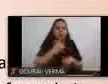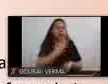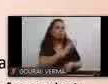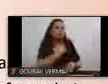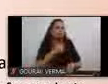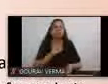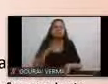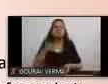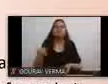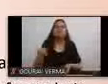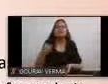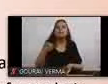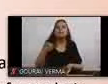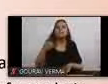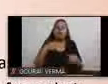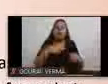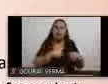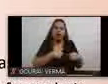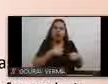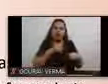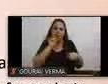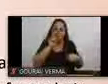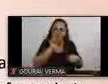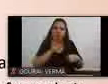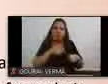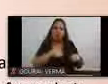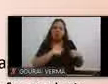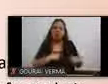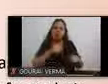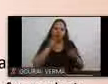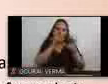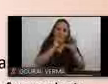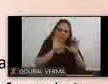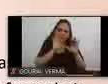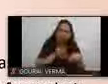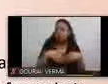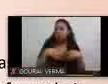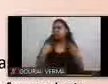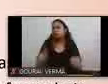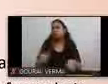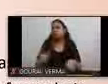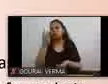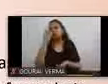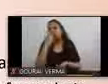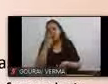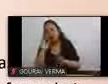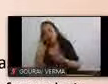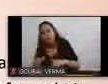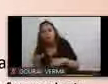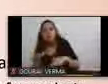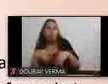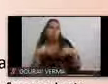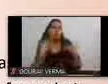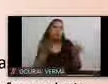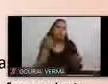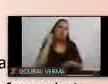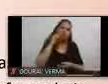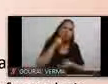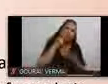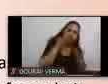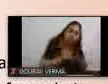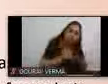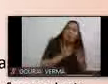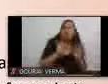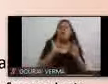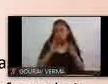there is a hole in his heart, there may be medical issue, or he may not be hearing. So all these issues, any